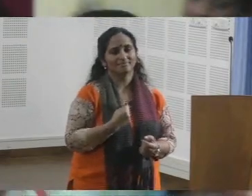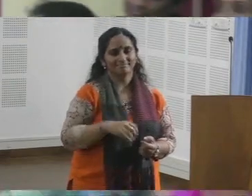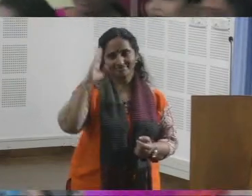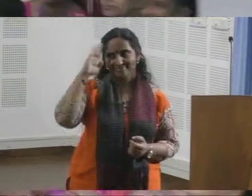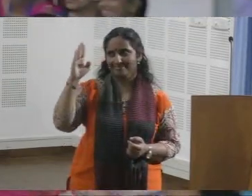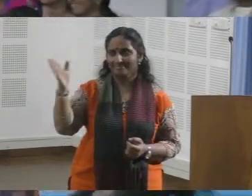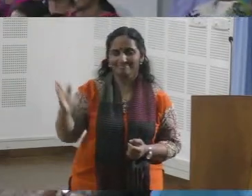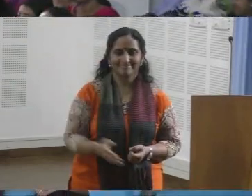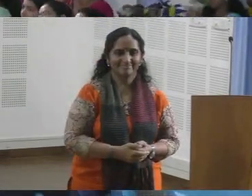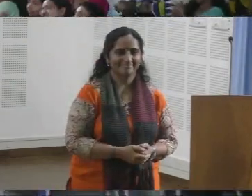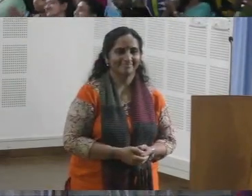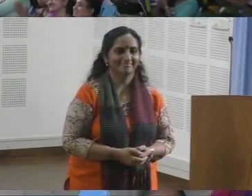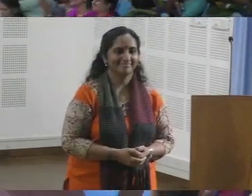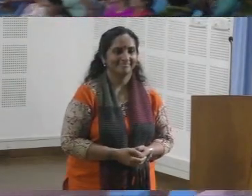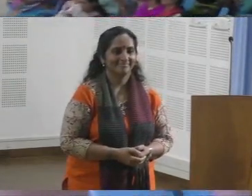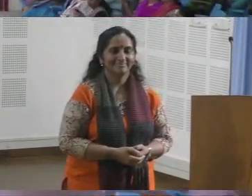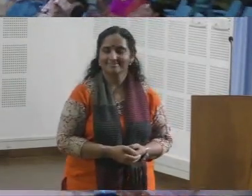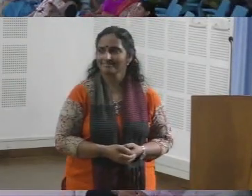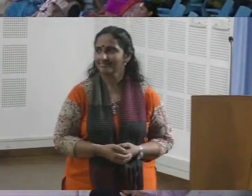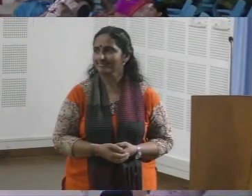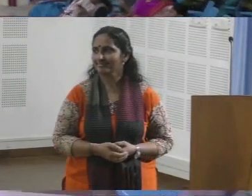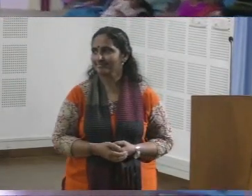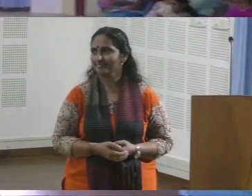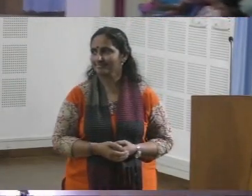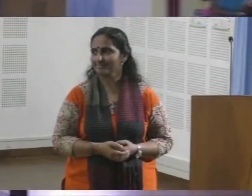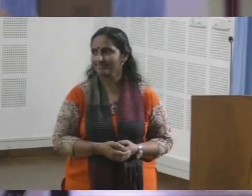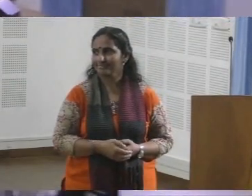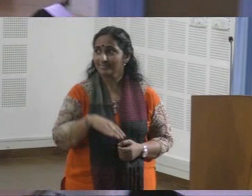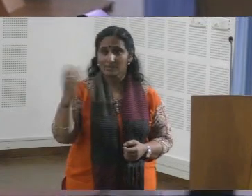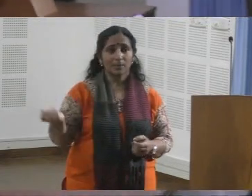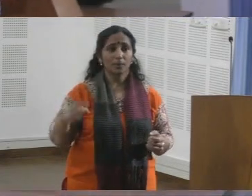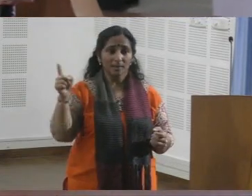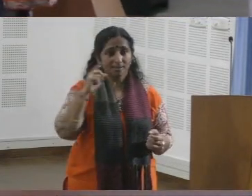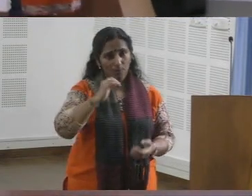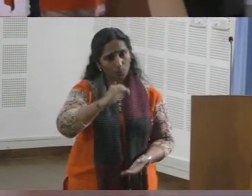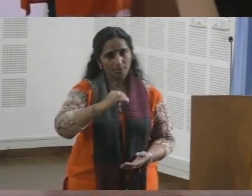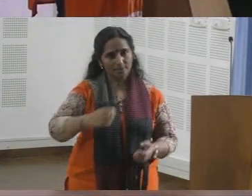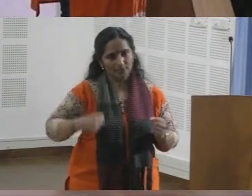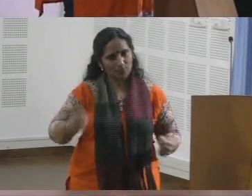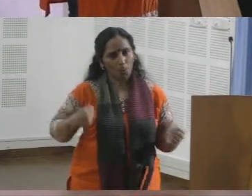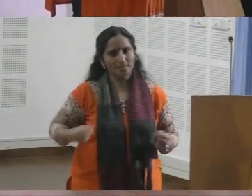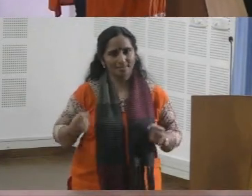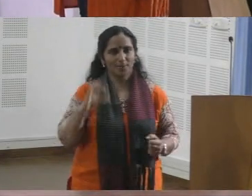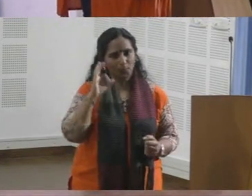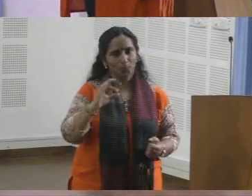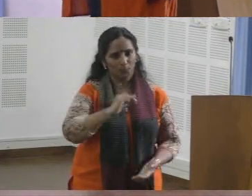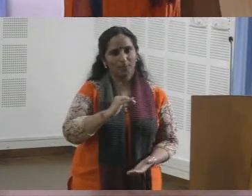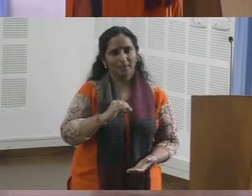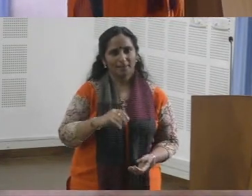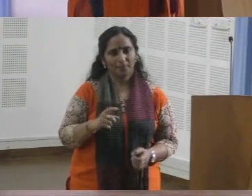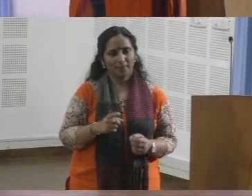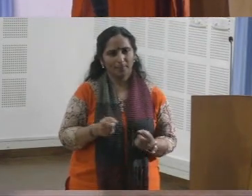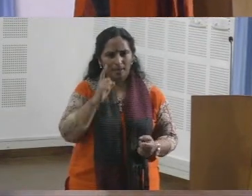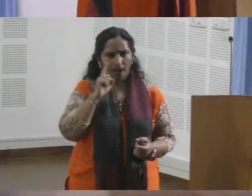താങ്ക് യു. അപ്പോൾ എനിക്ക് ഇപ്പോൾ ഈ പറഞ്ഞു അവൻ സ്പോർട്സിലാണ് നല്ലത്, പക്ഷേ എനിക്ക് ബാക്ക് പ്രോബ്ലംസും ഒക്കെയുണ്ട്. അപ്പോൾ